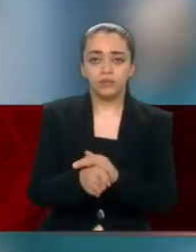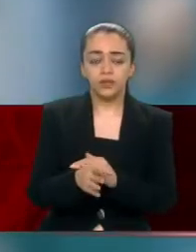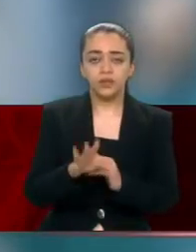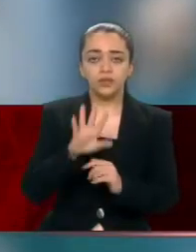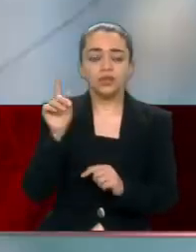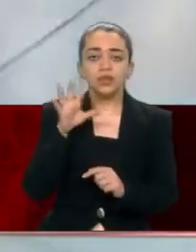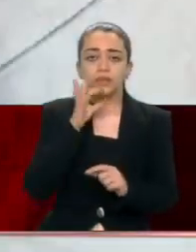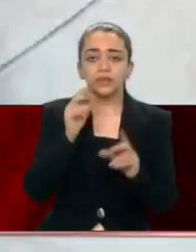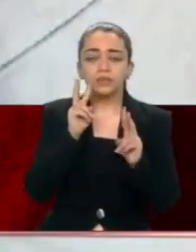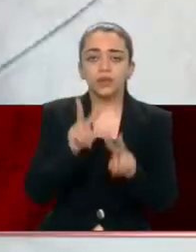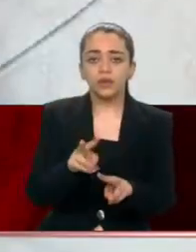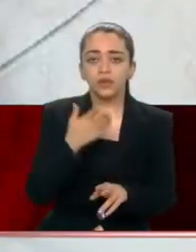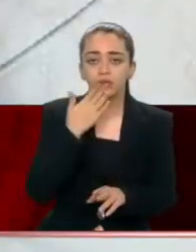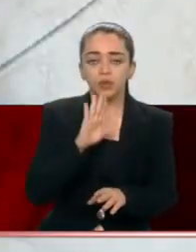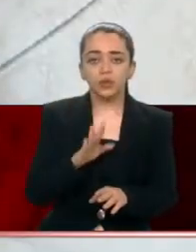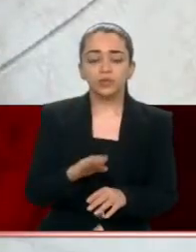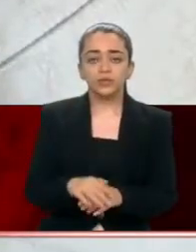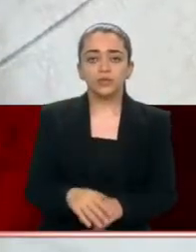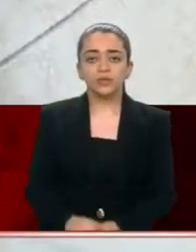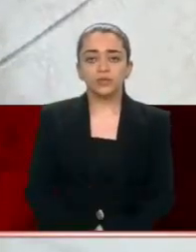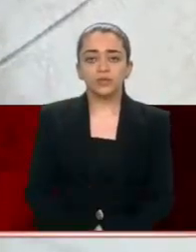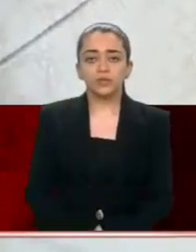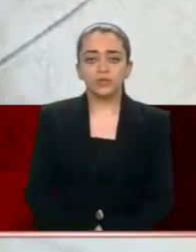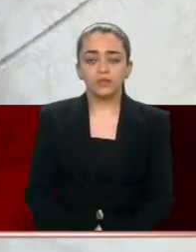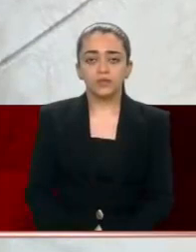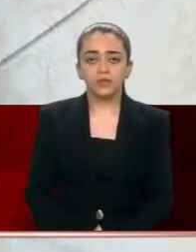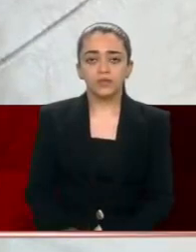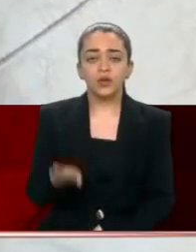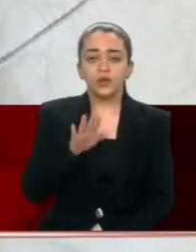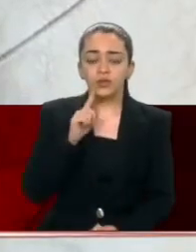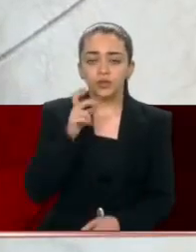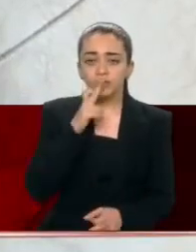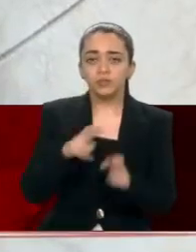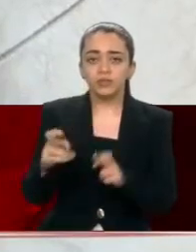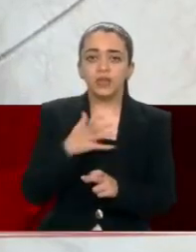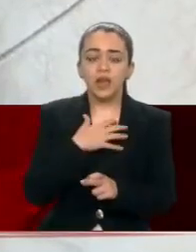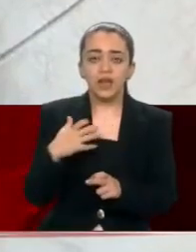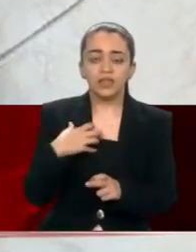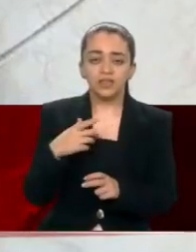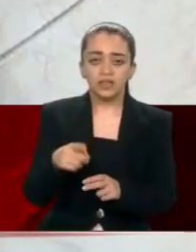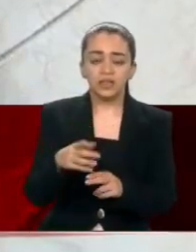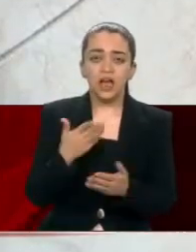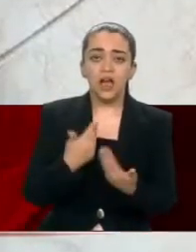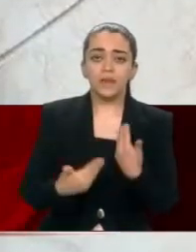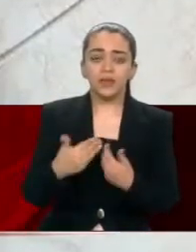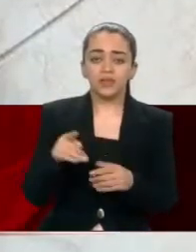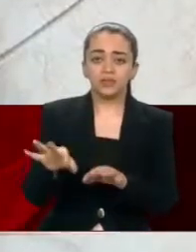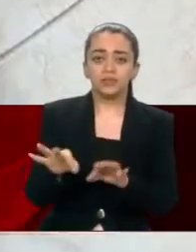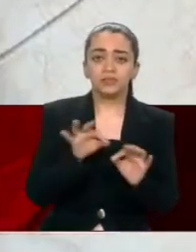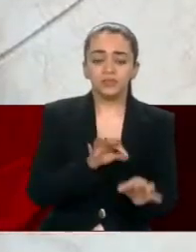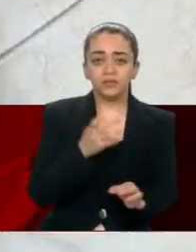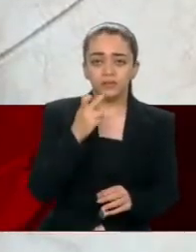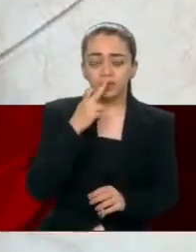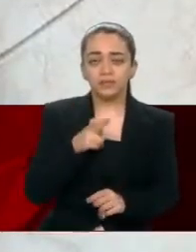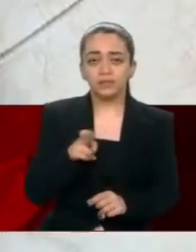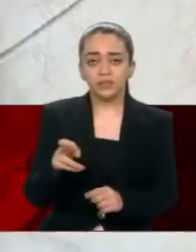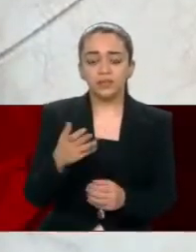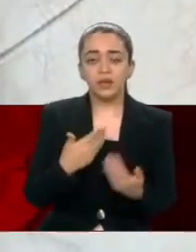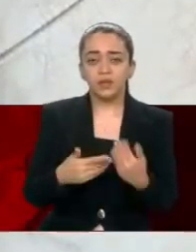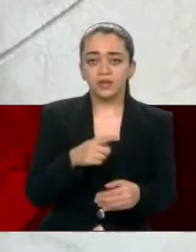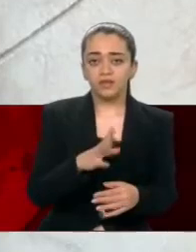kimseyi ilgilenmedi oğlum yani müdahale etti oğluma yalan söylüyorlarmış anneme Şu anda biz şey aldık ameliyat aldık ameliyathanede